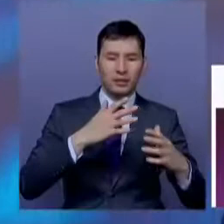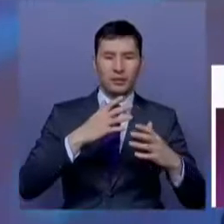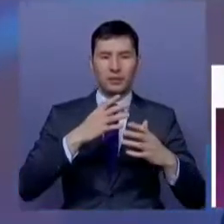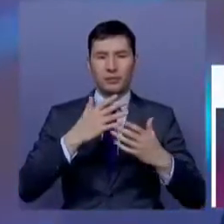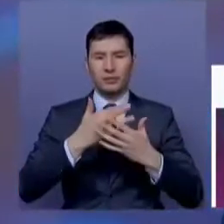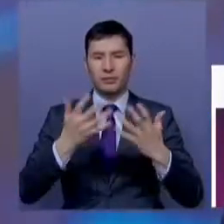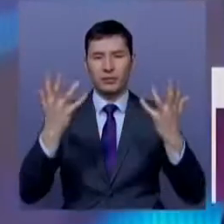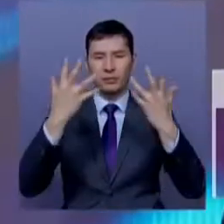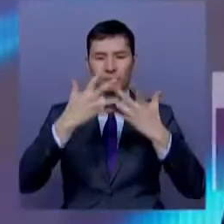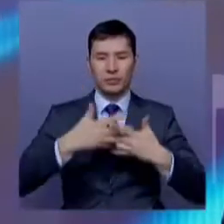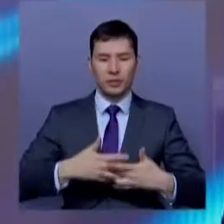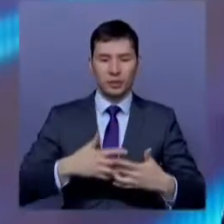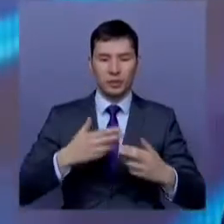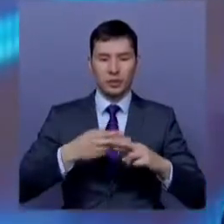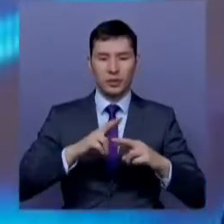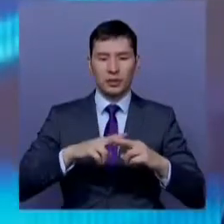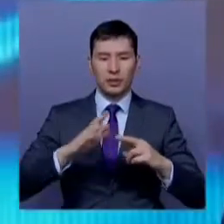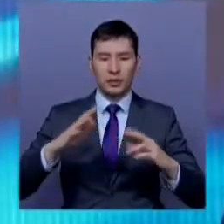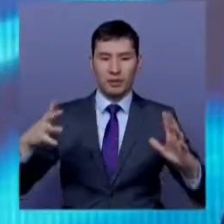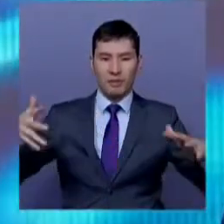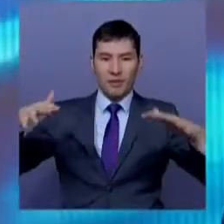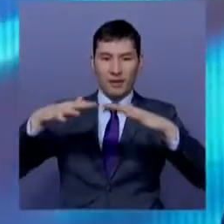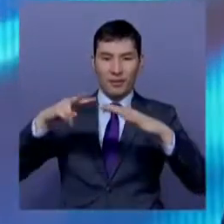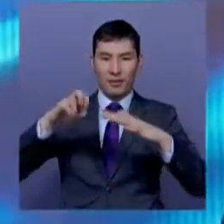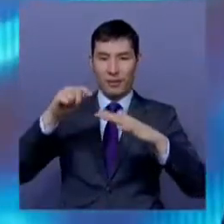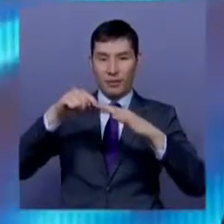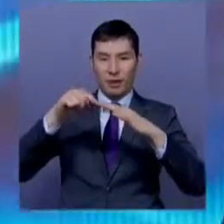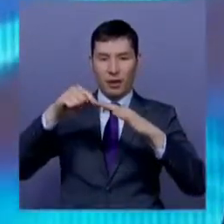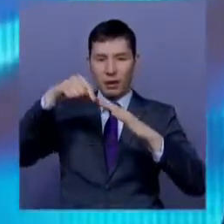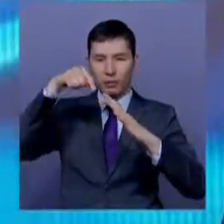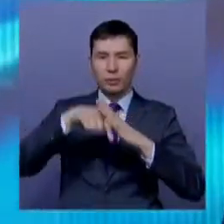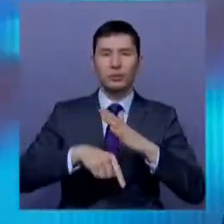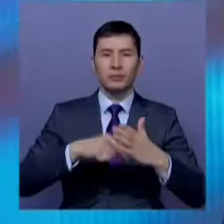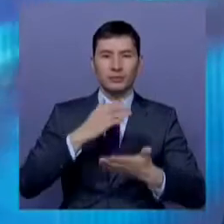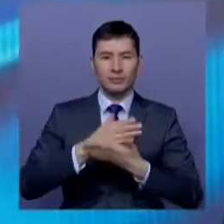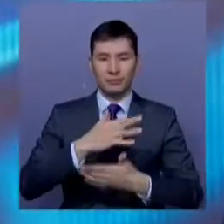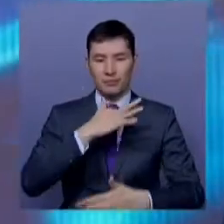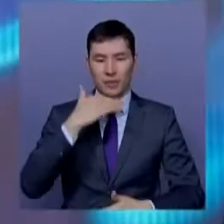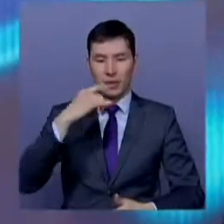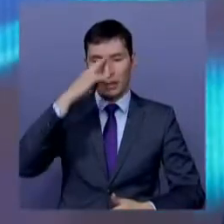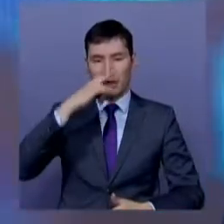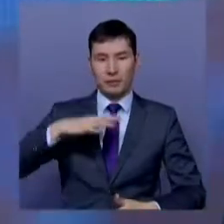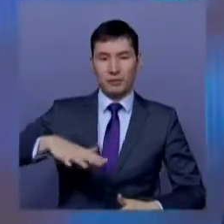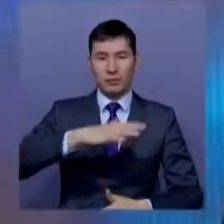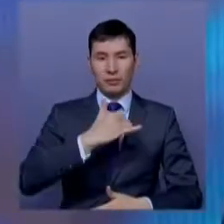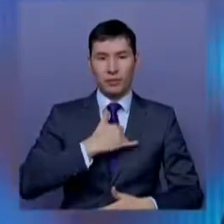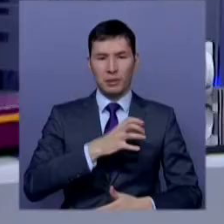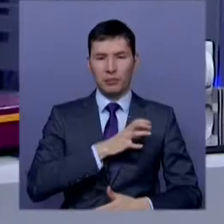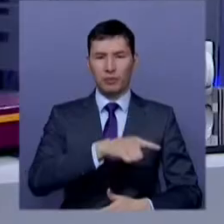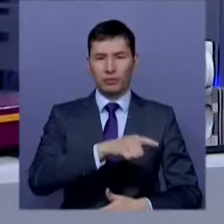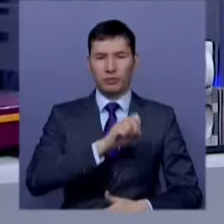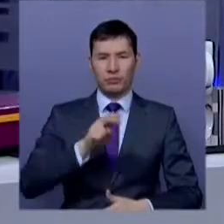орындарын санасақ, біз тек айсбергтің үстін ғана көріп отырмыз. Қазақстанның әлеуеті әлі толықтай ашылмады деп айтуға негіз бар.